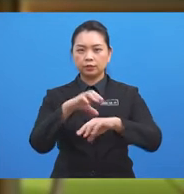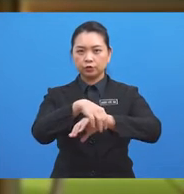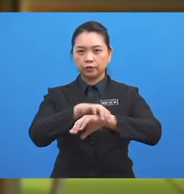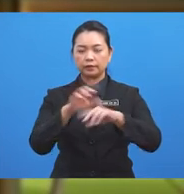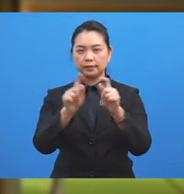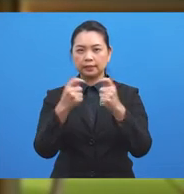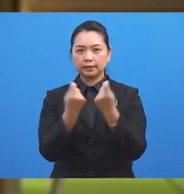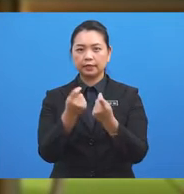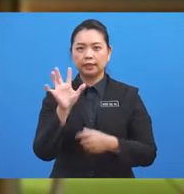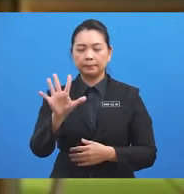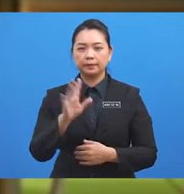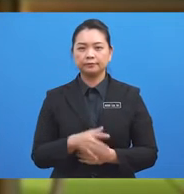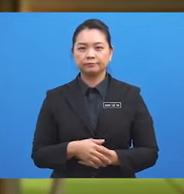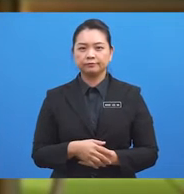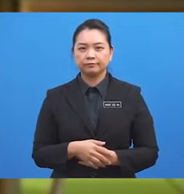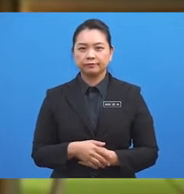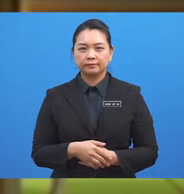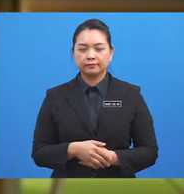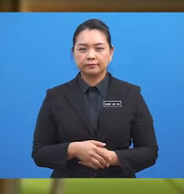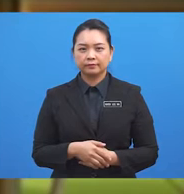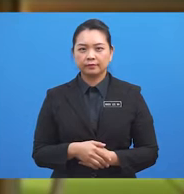geografi tingkatan 5.